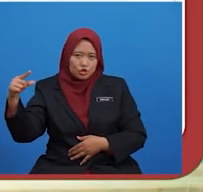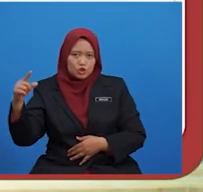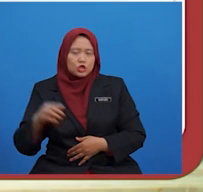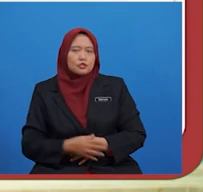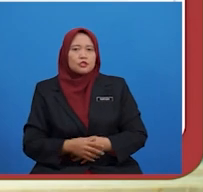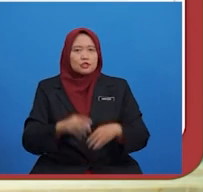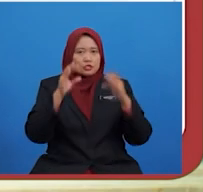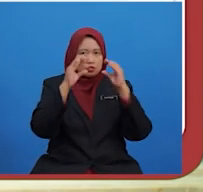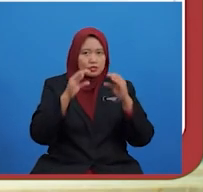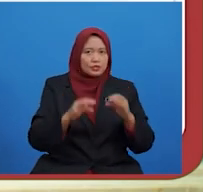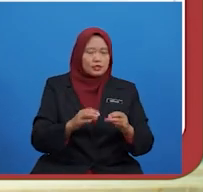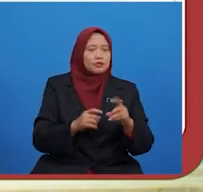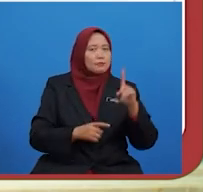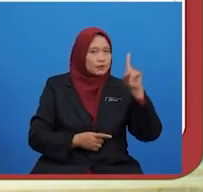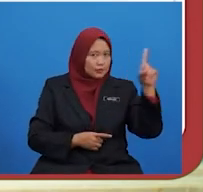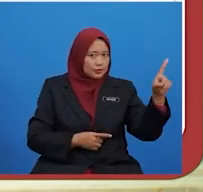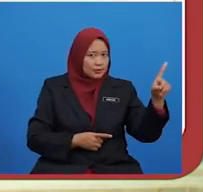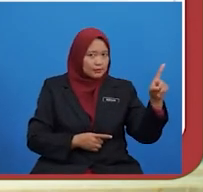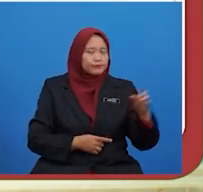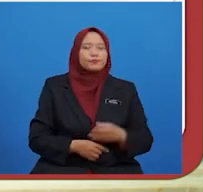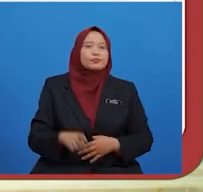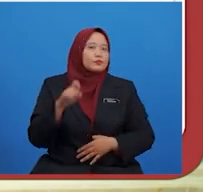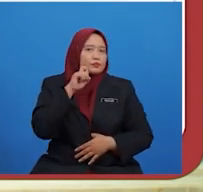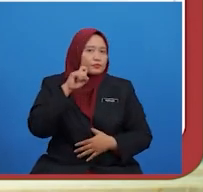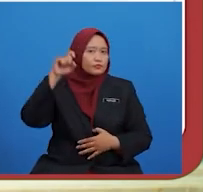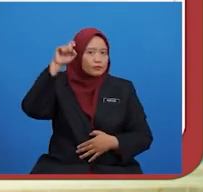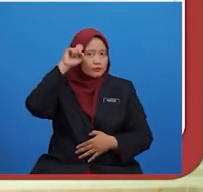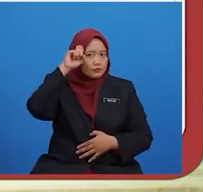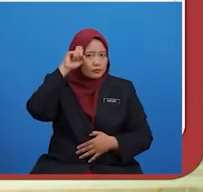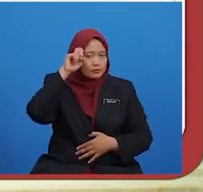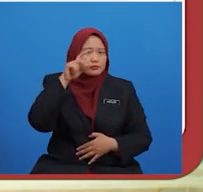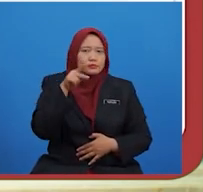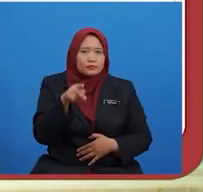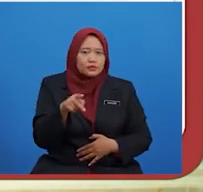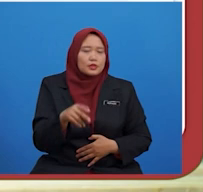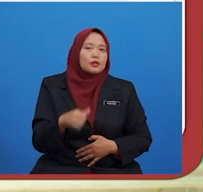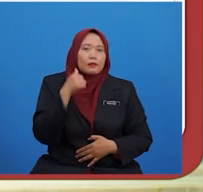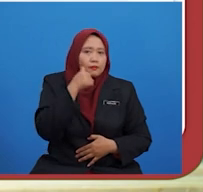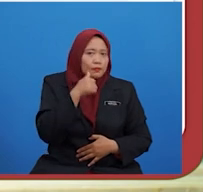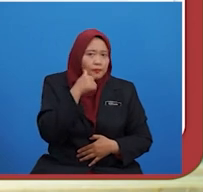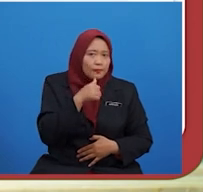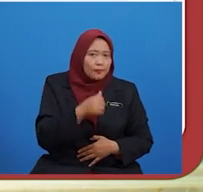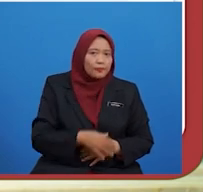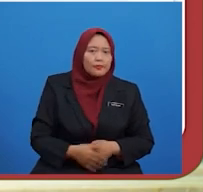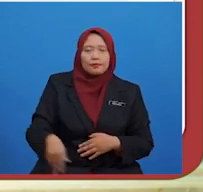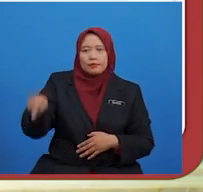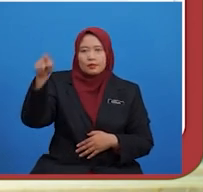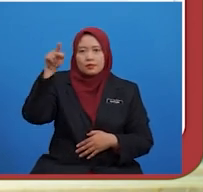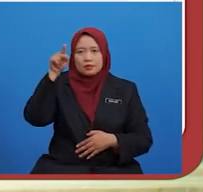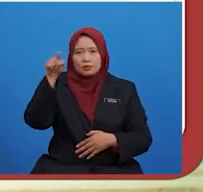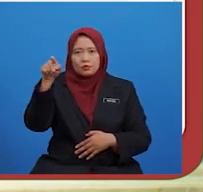pertama. String jantina sama dengan perempuan. Kemudian, simbol